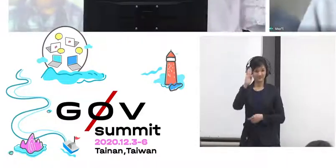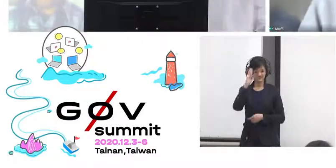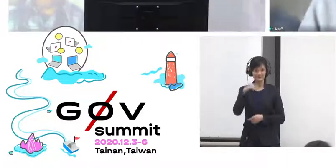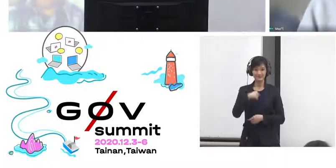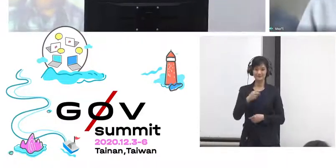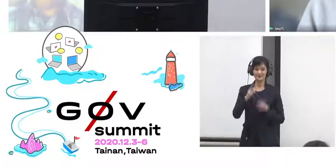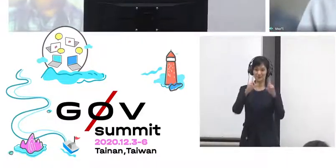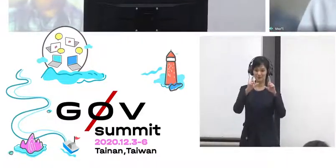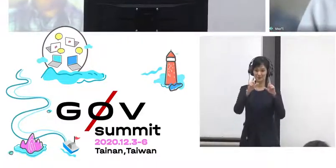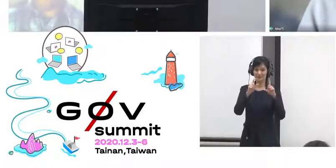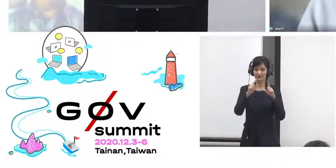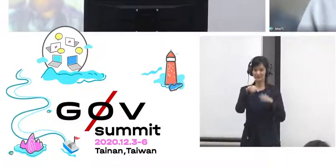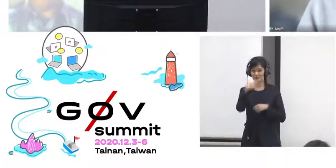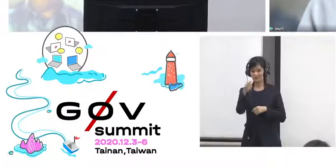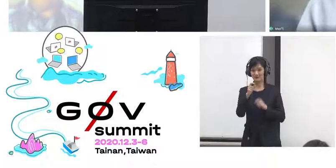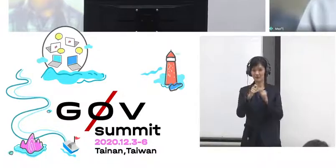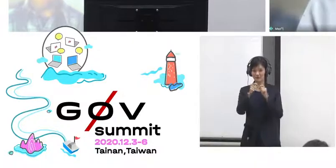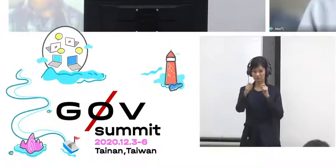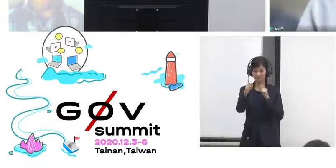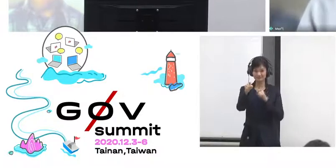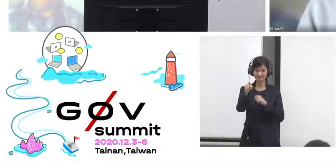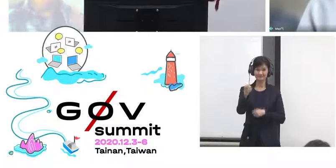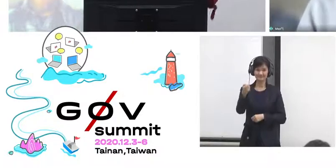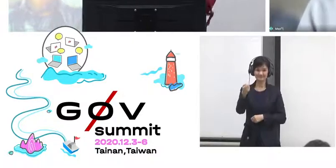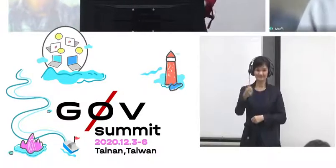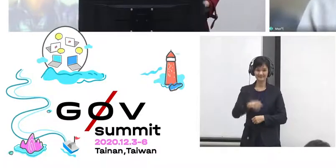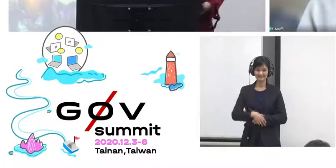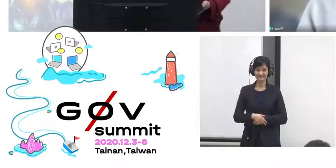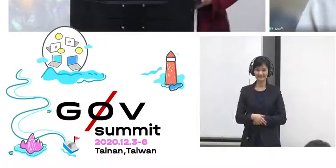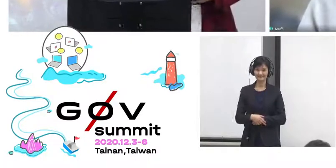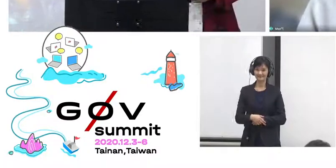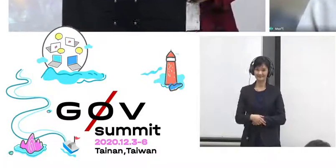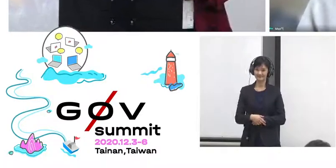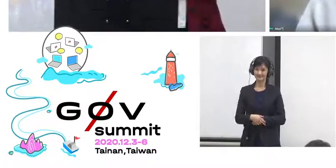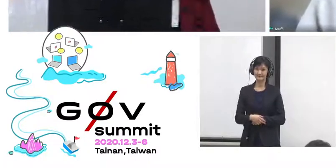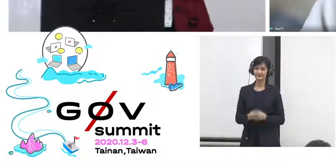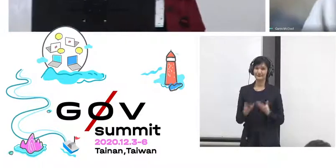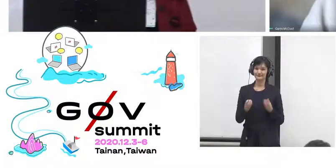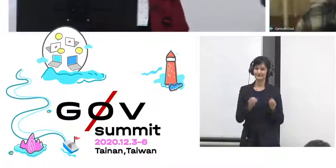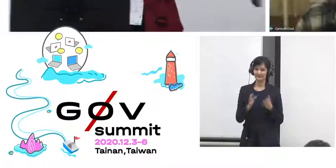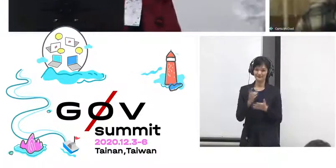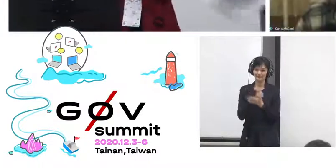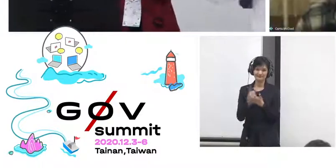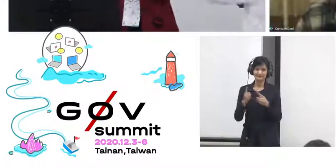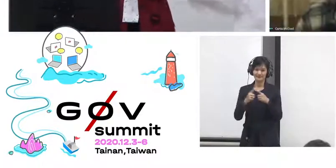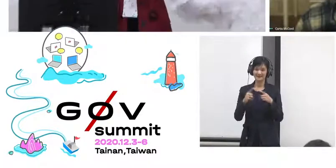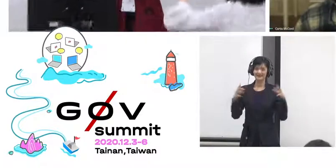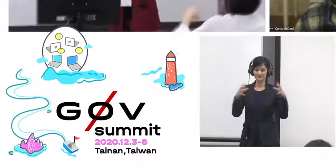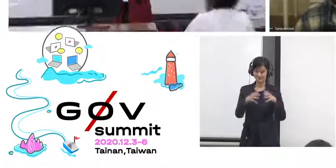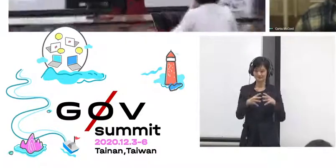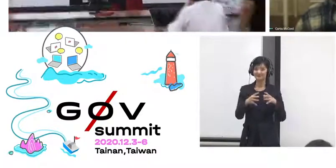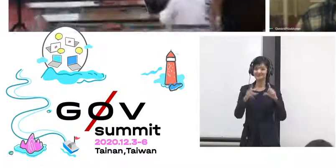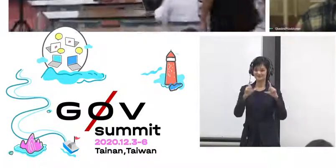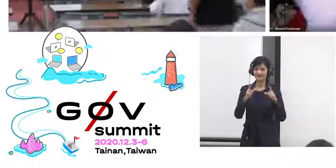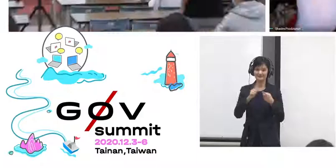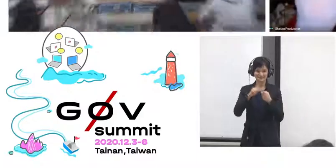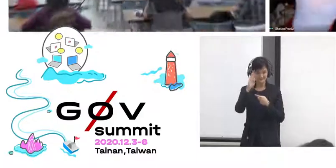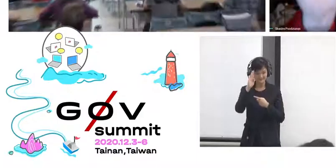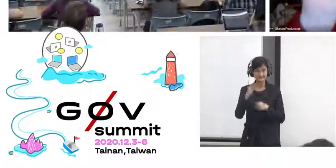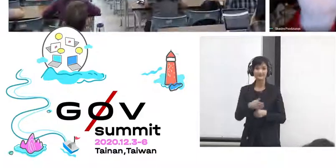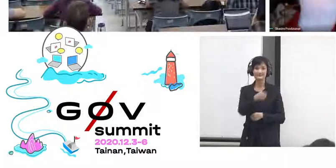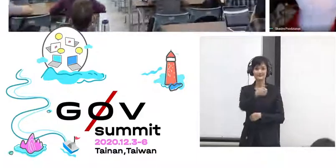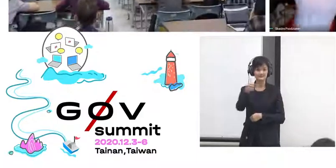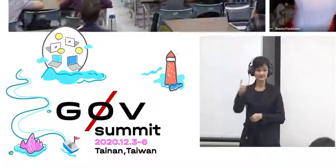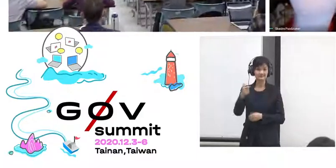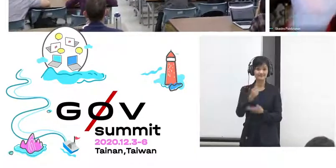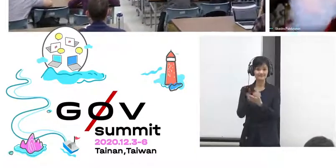can't let them to see their face. Yeah, see you, bye bye. Bye, see you again. 好，谢谢大家今天参与这一轨